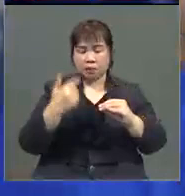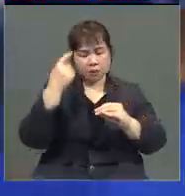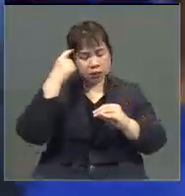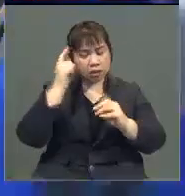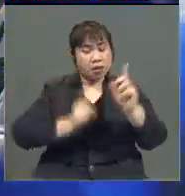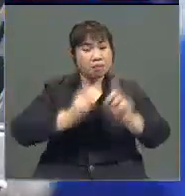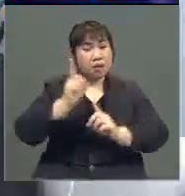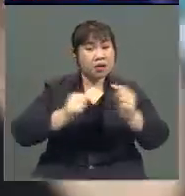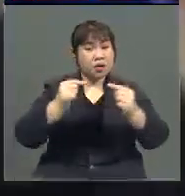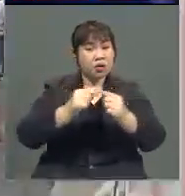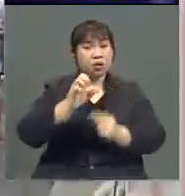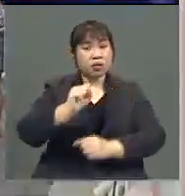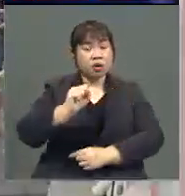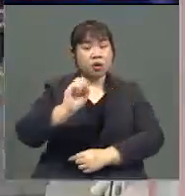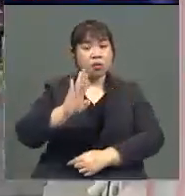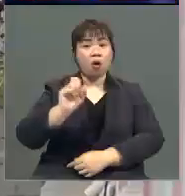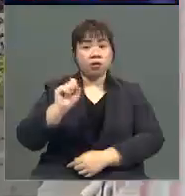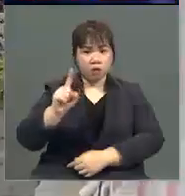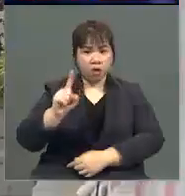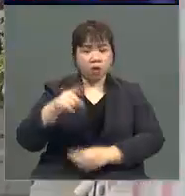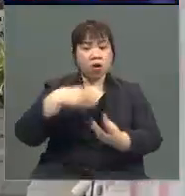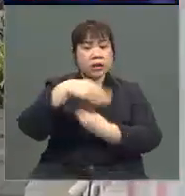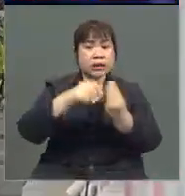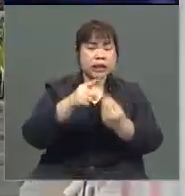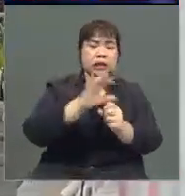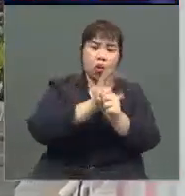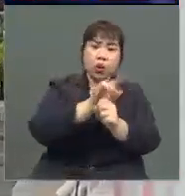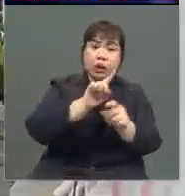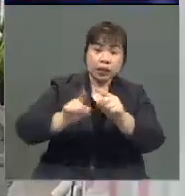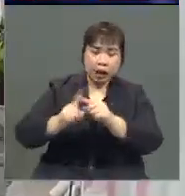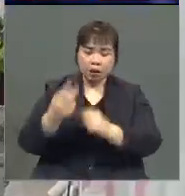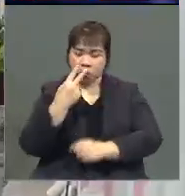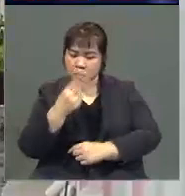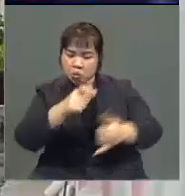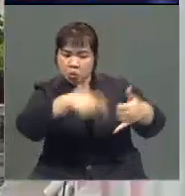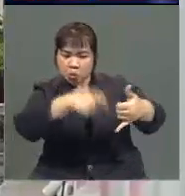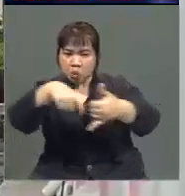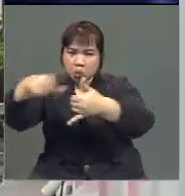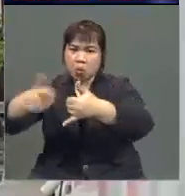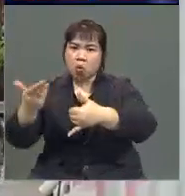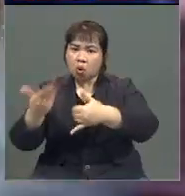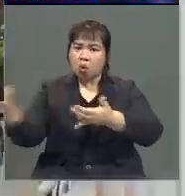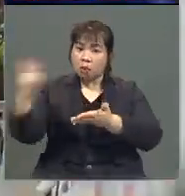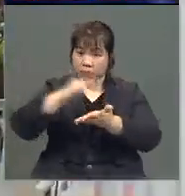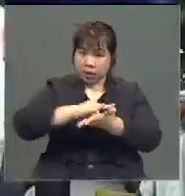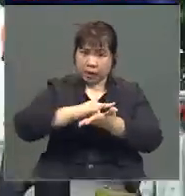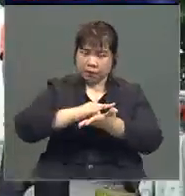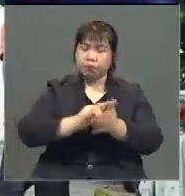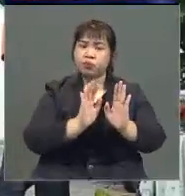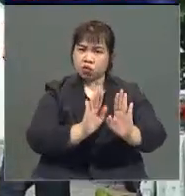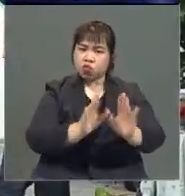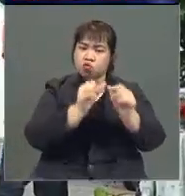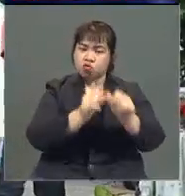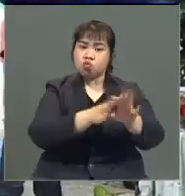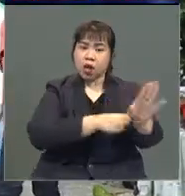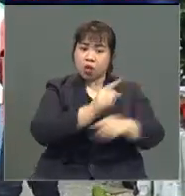ผลกระทบโควิด19หรือว่าสบศ.จะมีการหารือประเด็นของนักธุรกิจนะคะที่จะขอเข้ามากับตัวเป็น